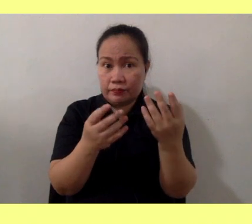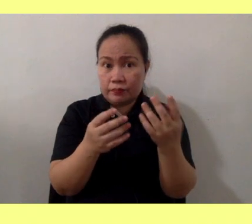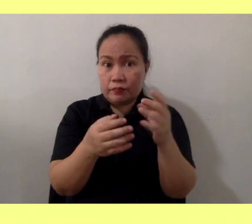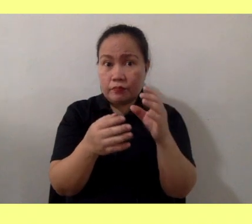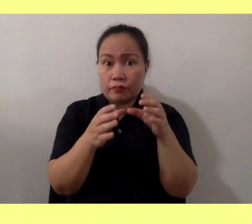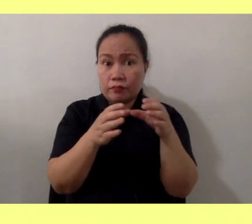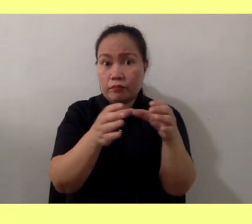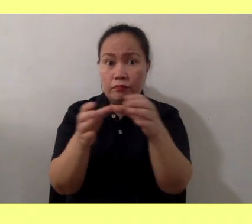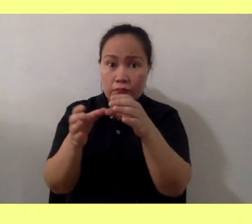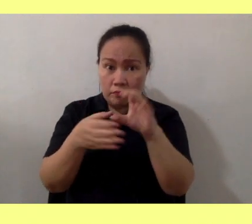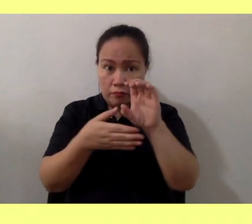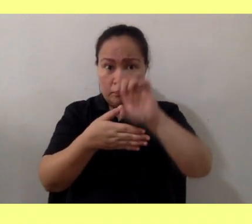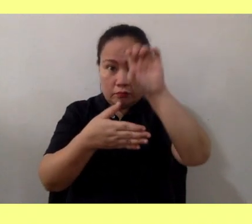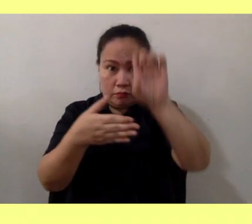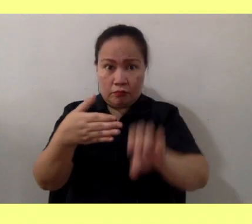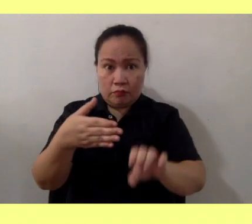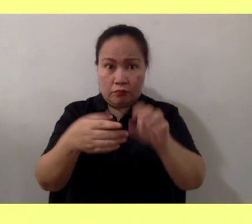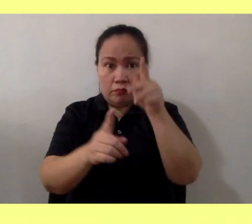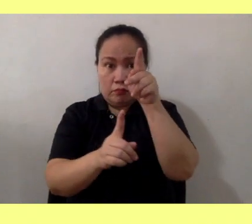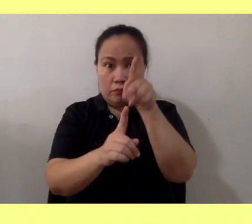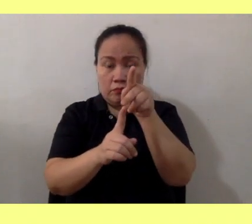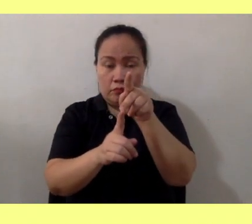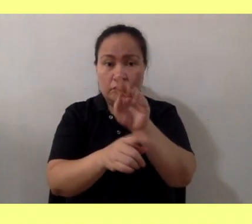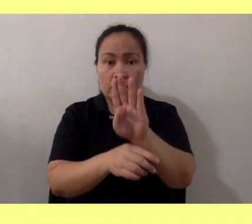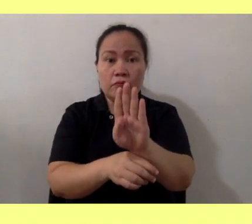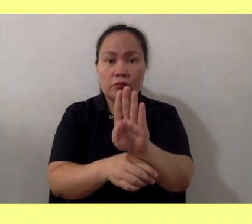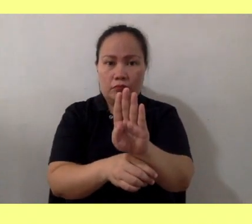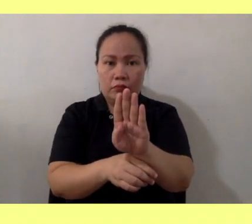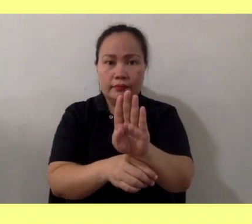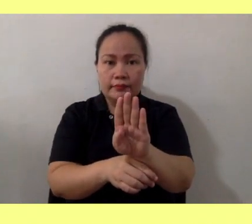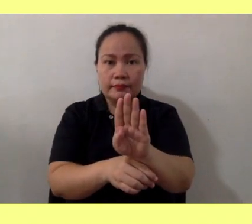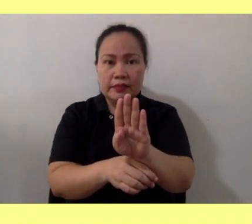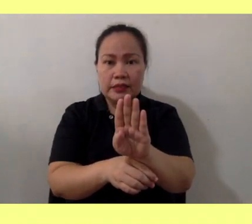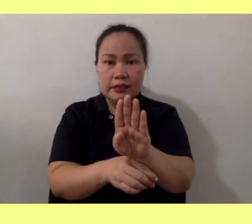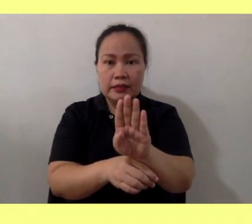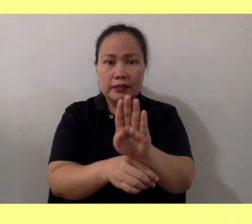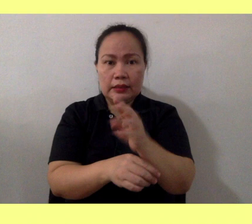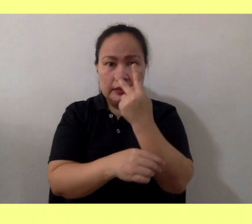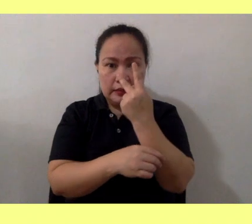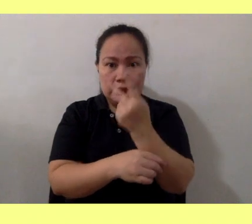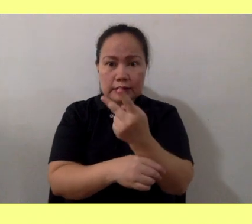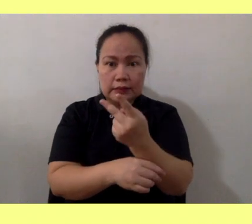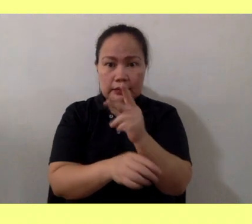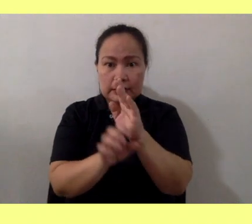figure, so our common endpoint is B. By looking at this